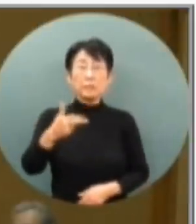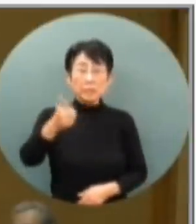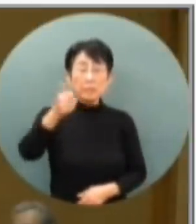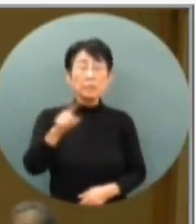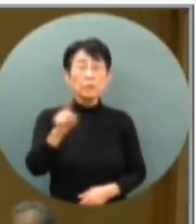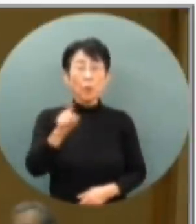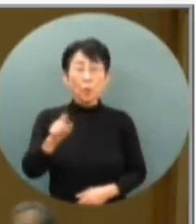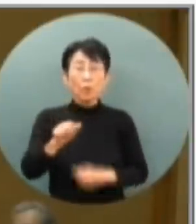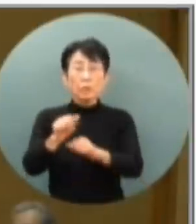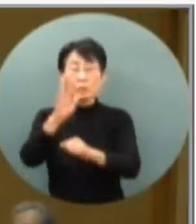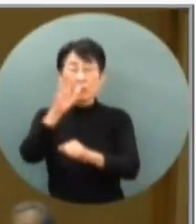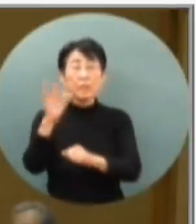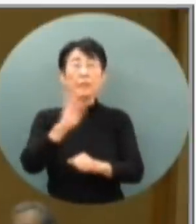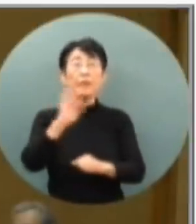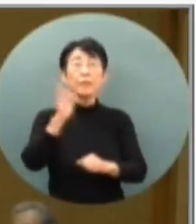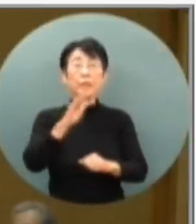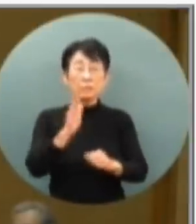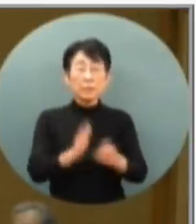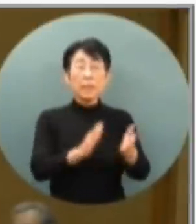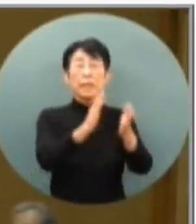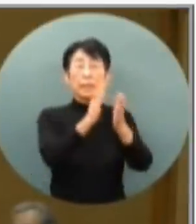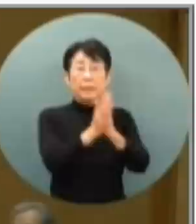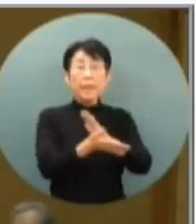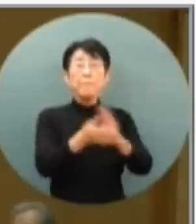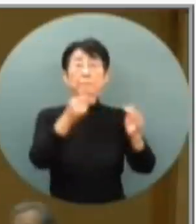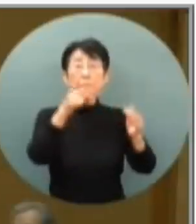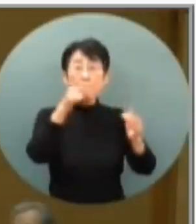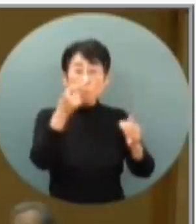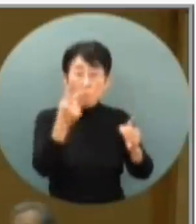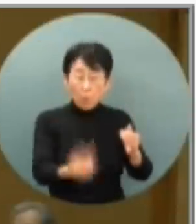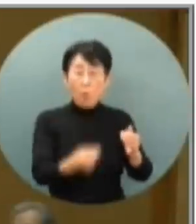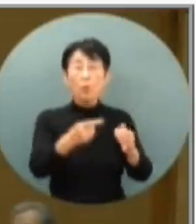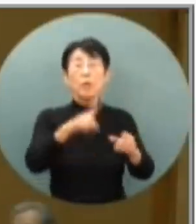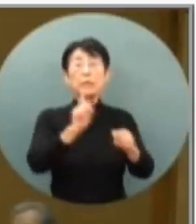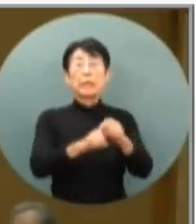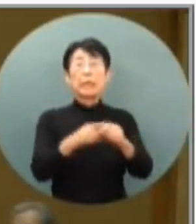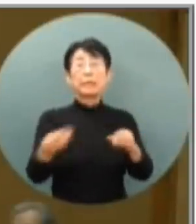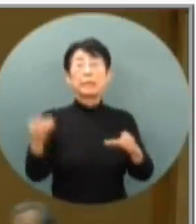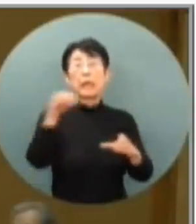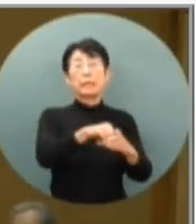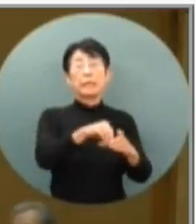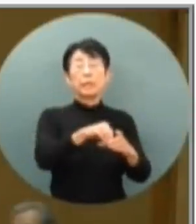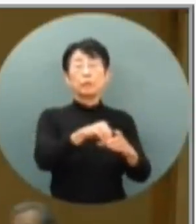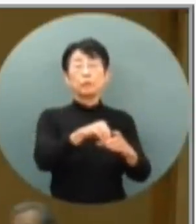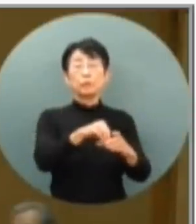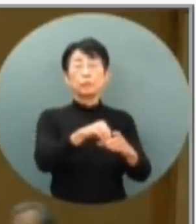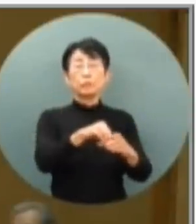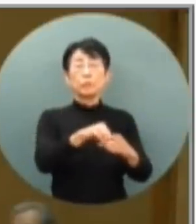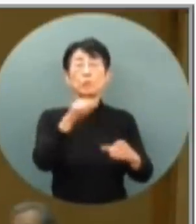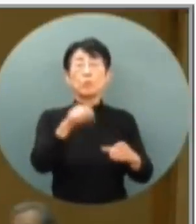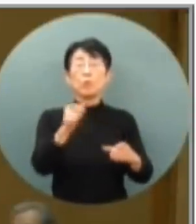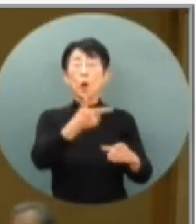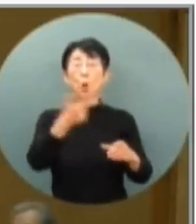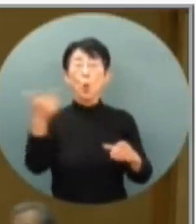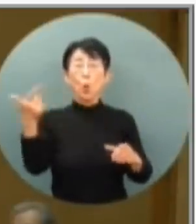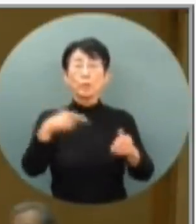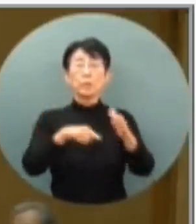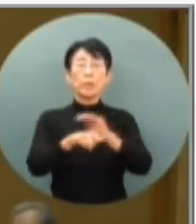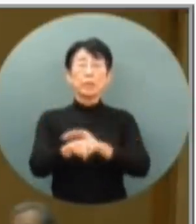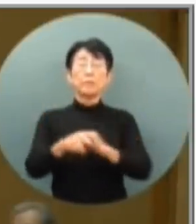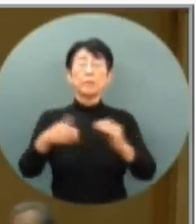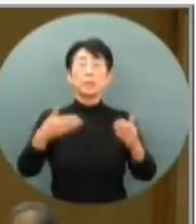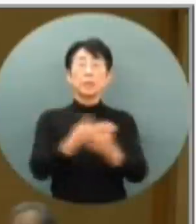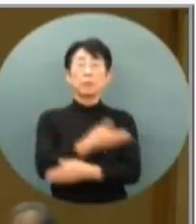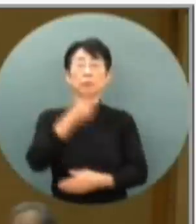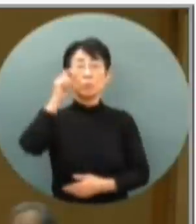。やはり県もその中に入っているということが大きな意味になるというふうに考えています